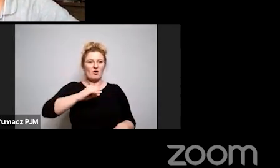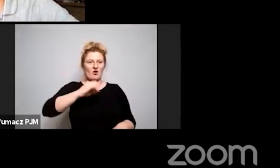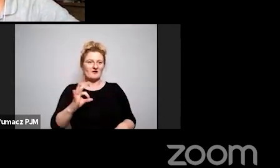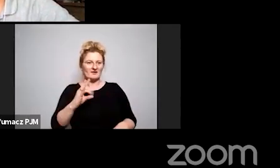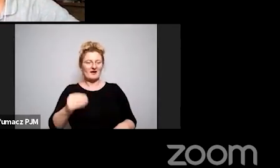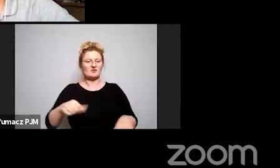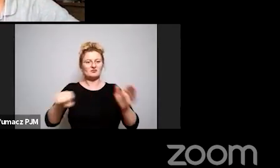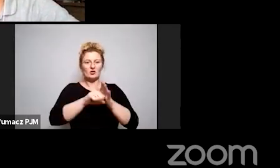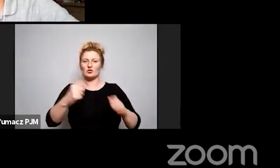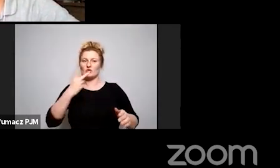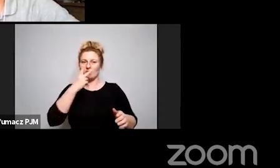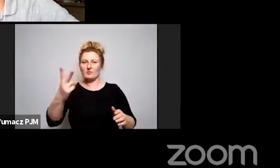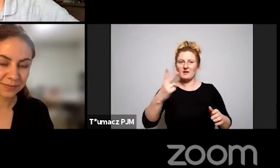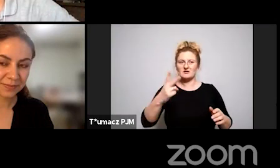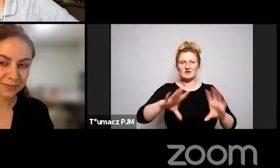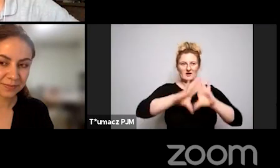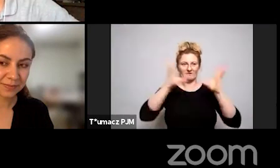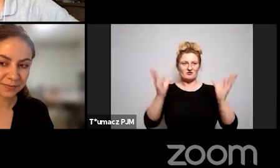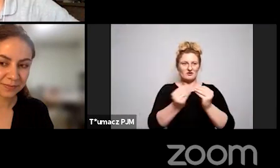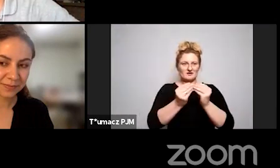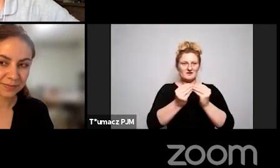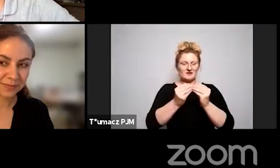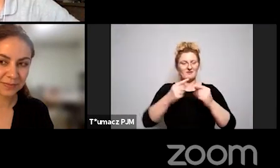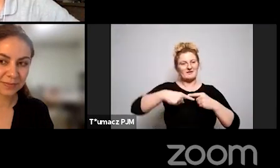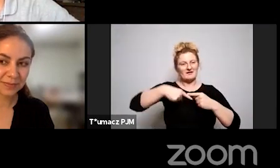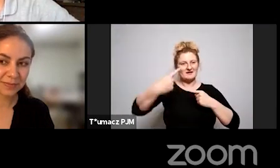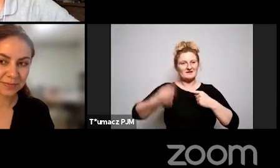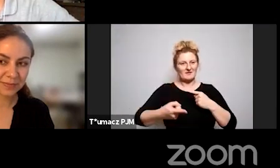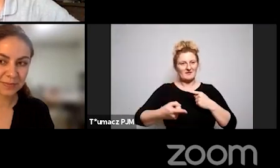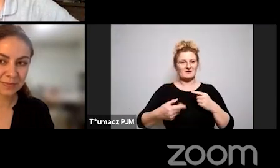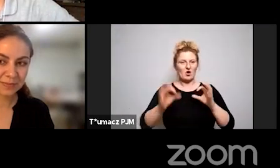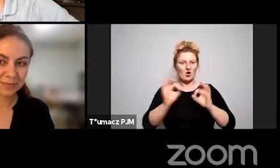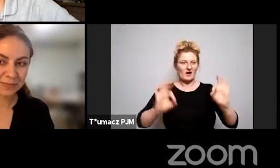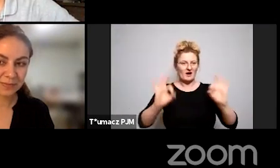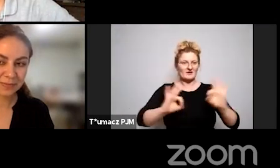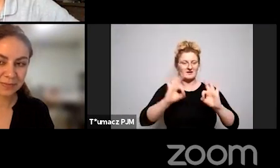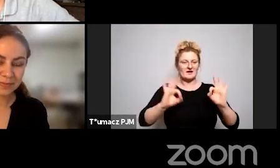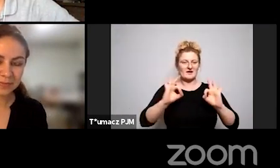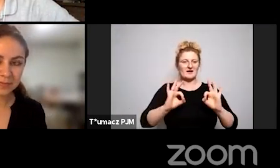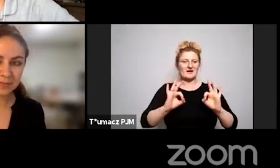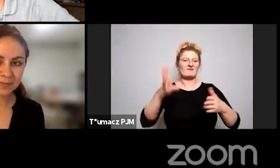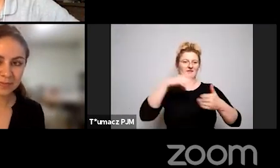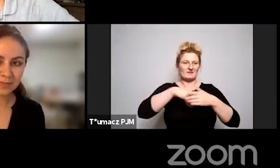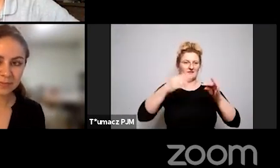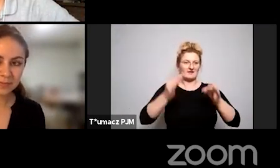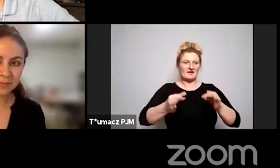do zobaczenia wszystkim przy kolejnych okazjach. I